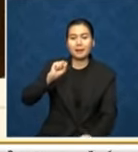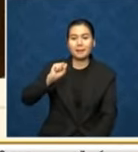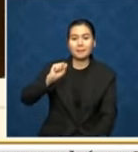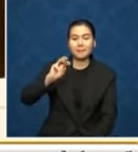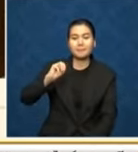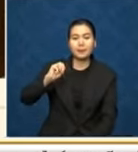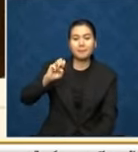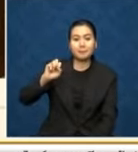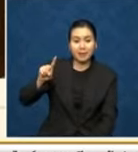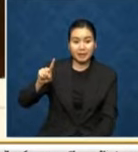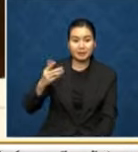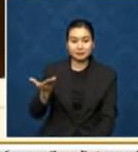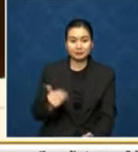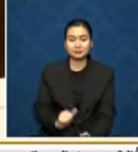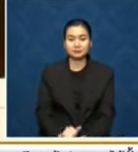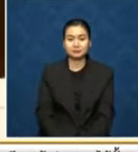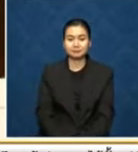ครับ